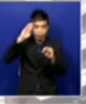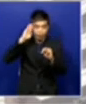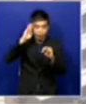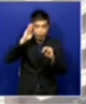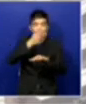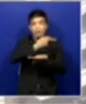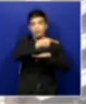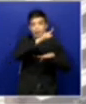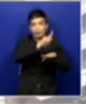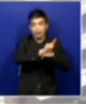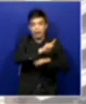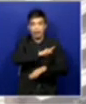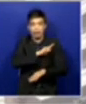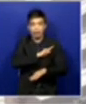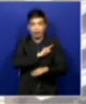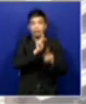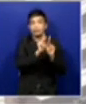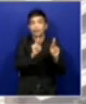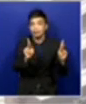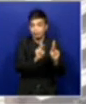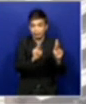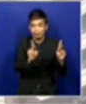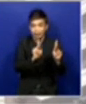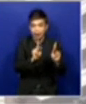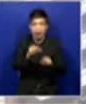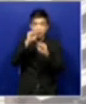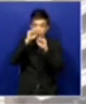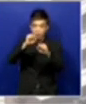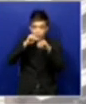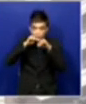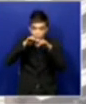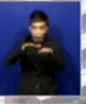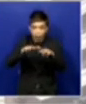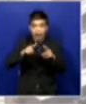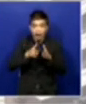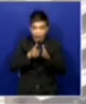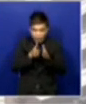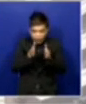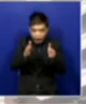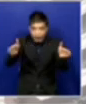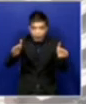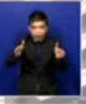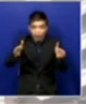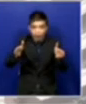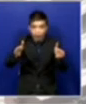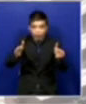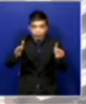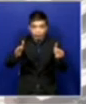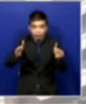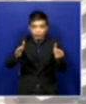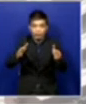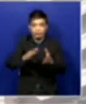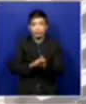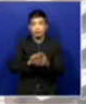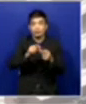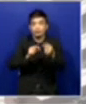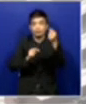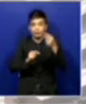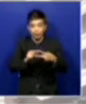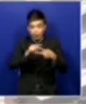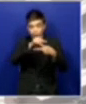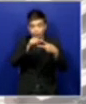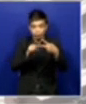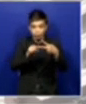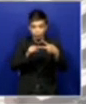ธานกรรมการนโยบายการเงินการคลังประกาศขยายกรอบสัดส่วนครับ2เรื่องที่ท่านขยาย